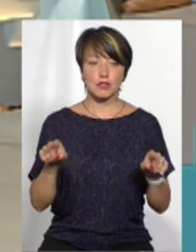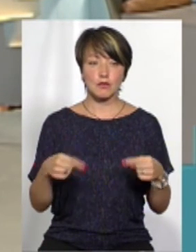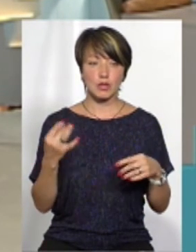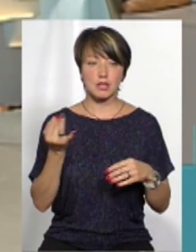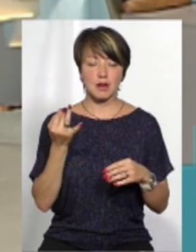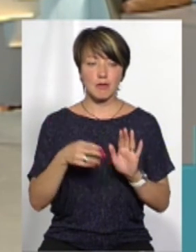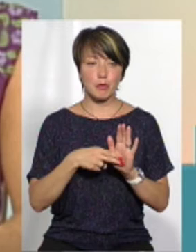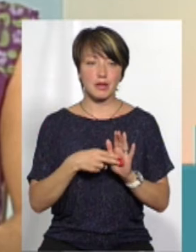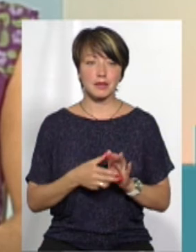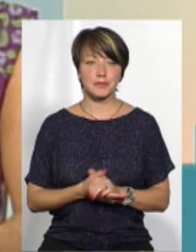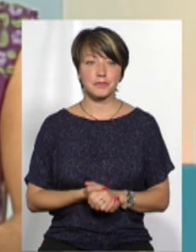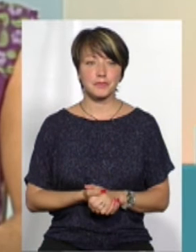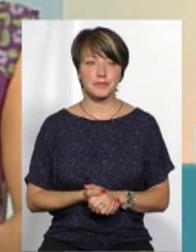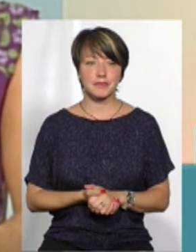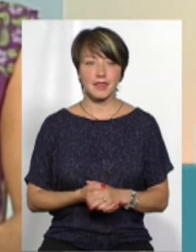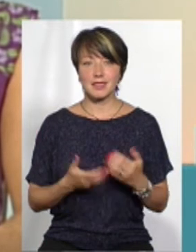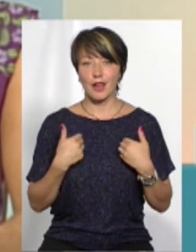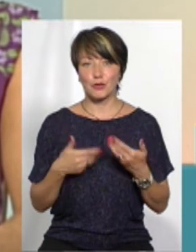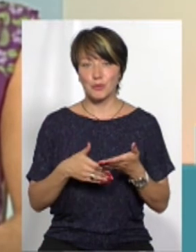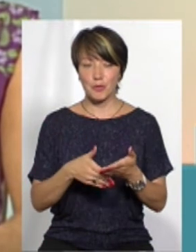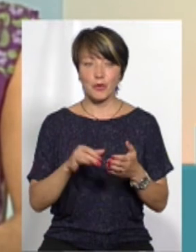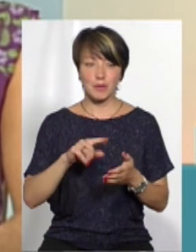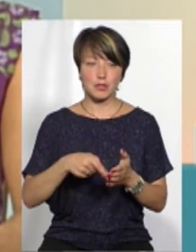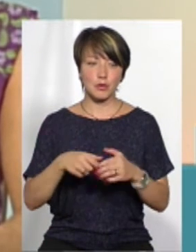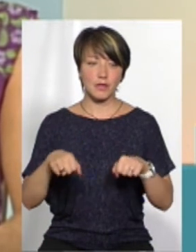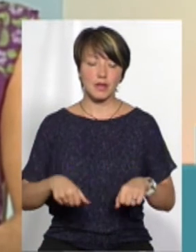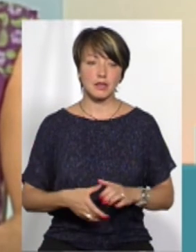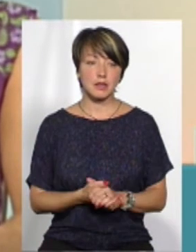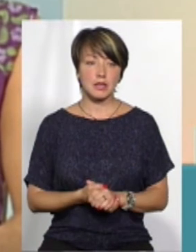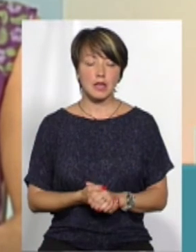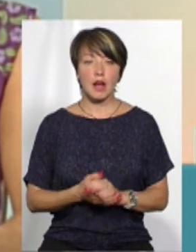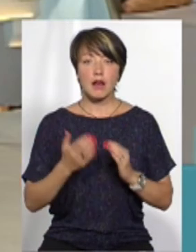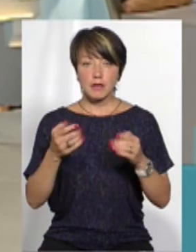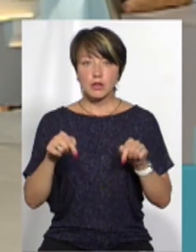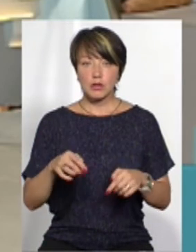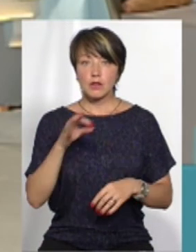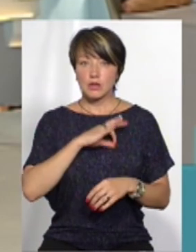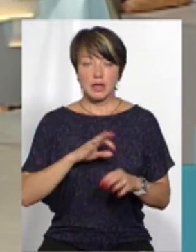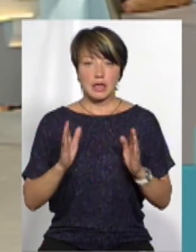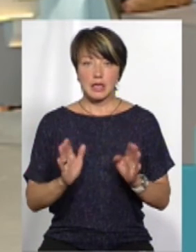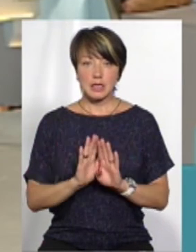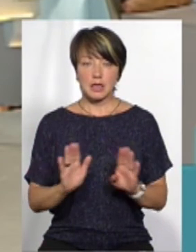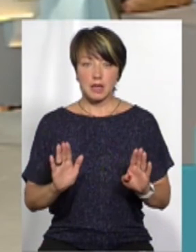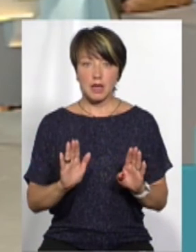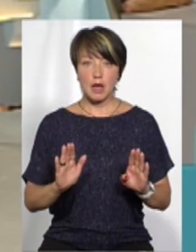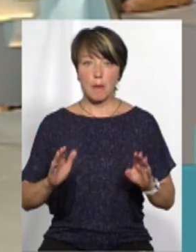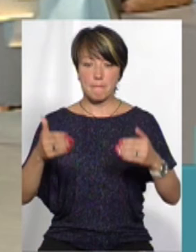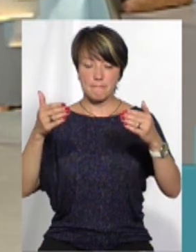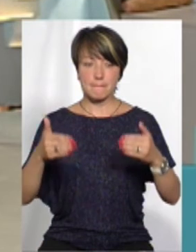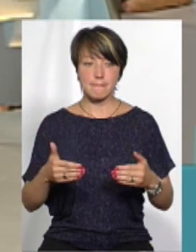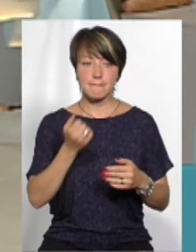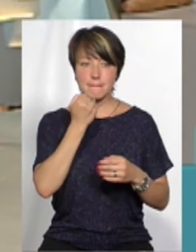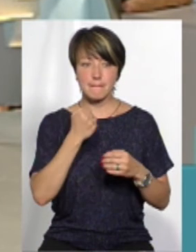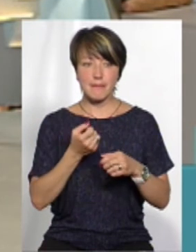створить цікавий бренд за нашою допомогою і допомогою міської влади. Але ви тут використовуєте не тільки банер, але